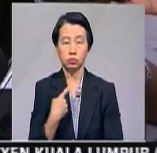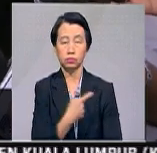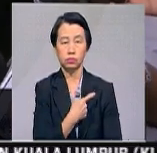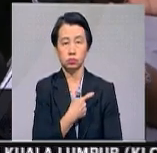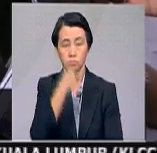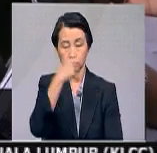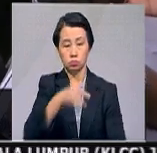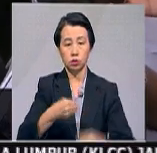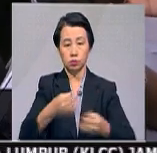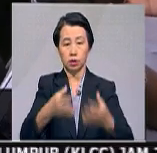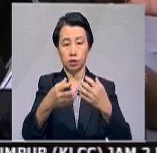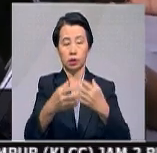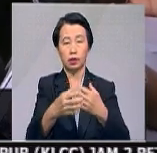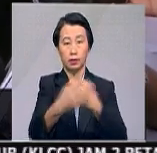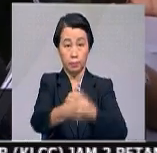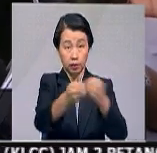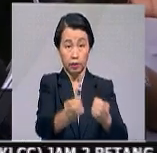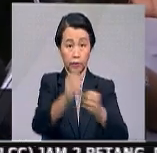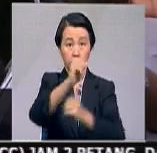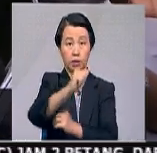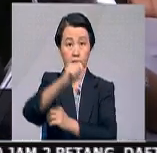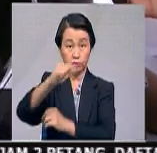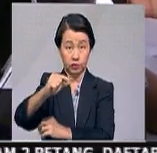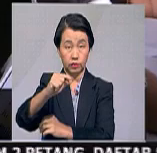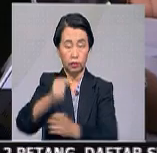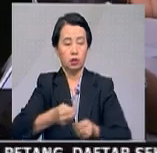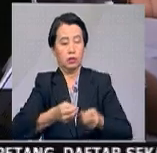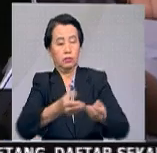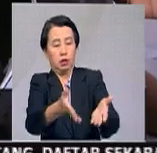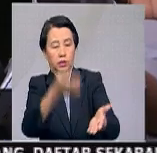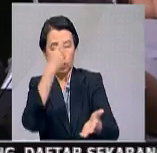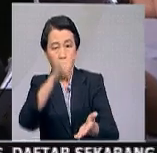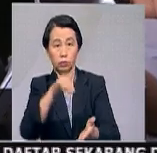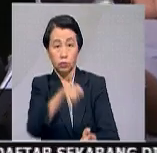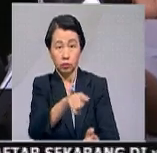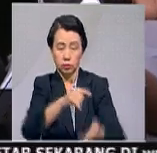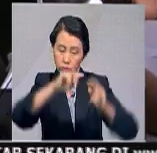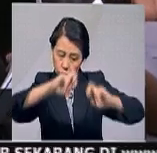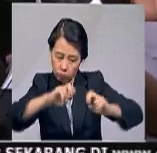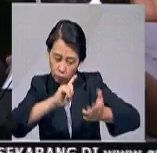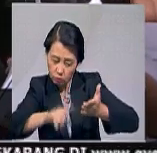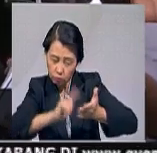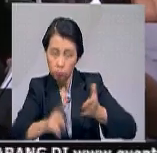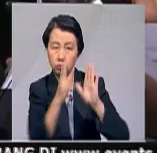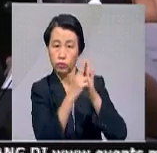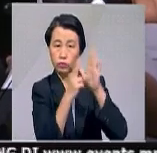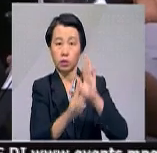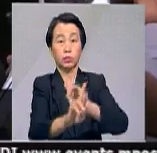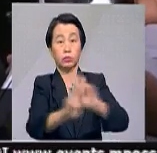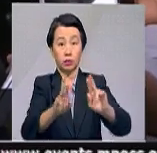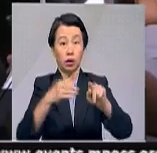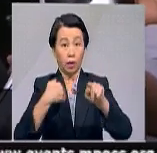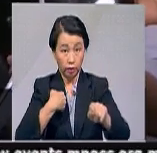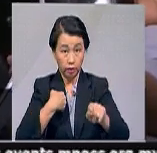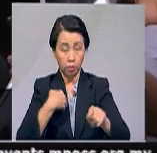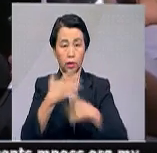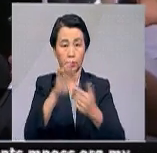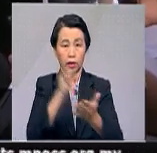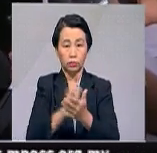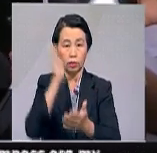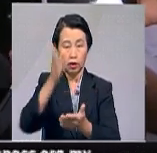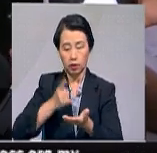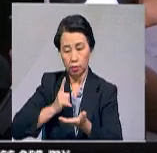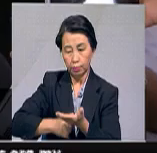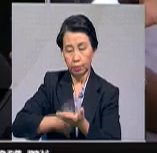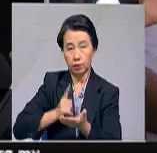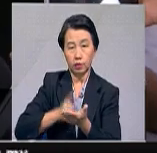bagi kepada pejabat AG, Attorney General, untuk meneliti dan mengkaji perundangan sedia ada. Dan lepas tu kita akan bincang dengan